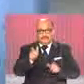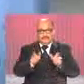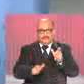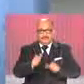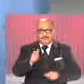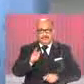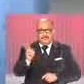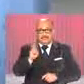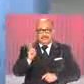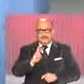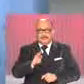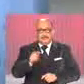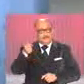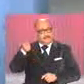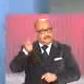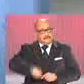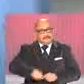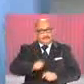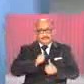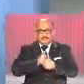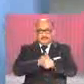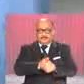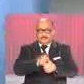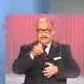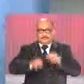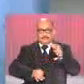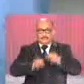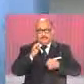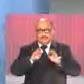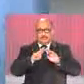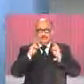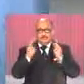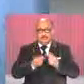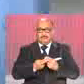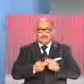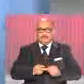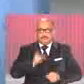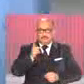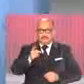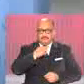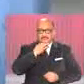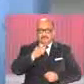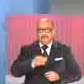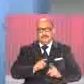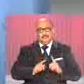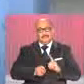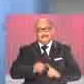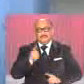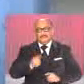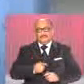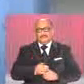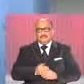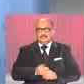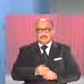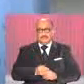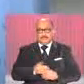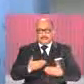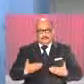حضاري. هذا الخيار نبحث من خلاله عن إحقاق العدالة للضحايا الذين قتلوا على يد قوات